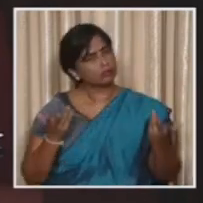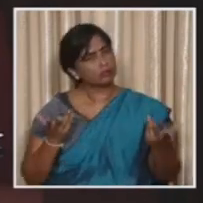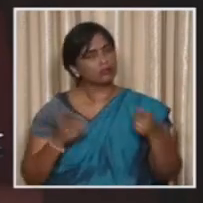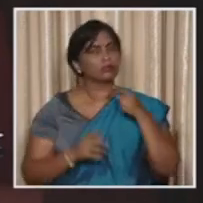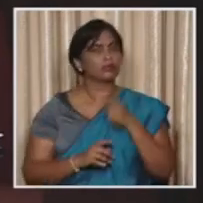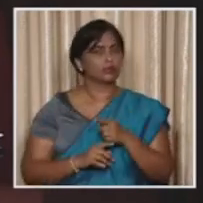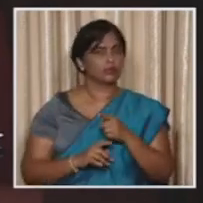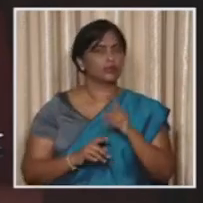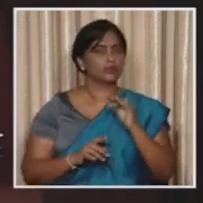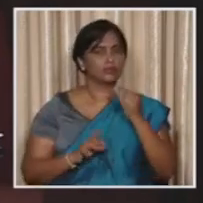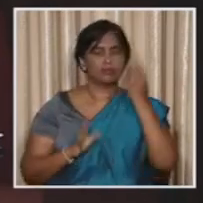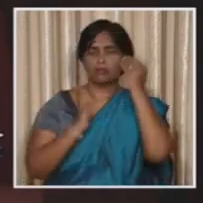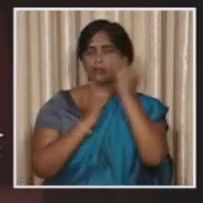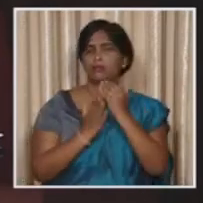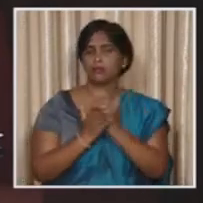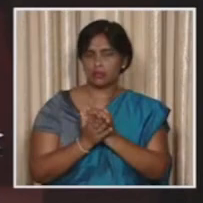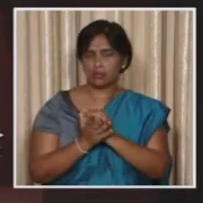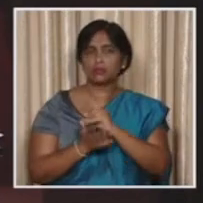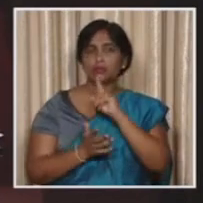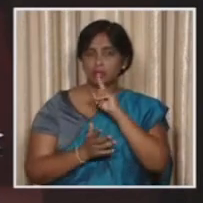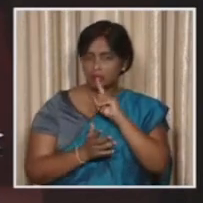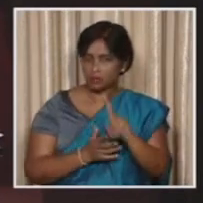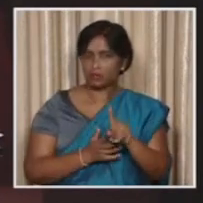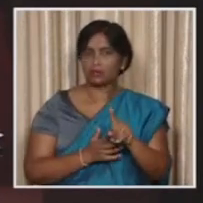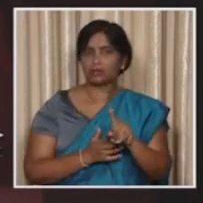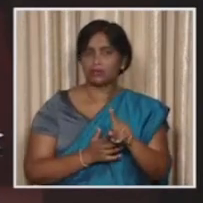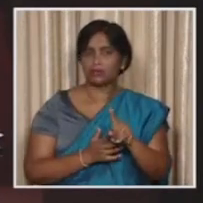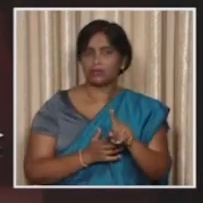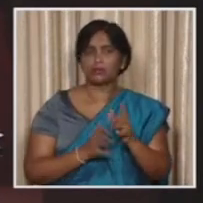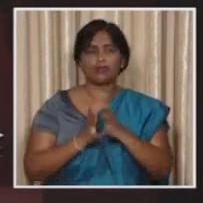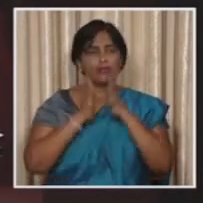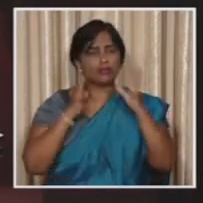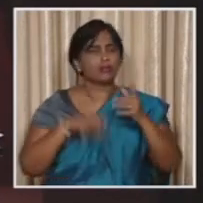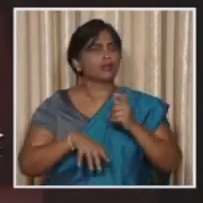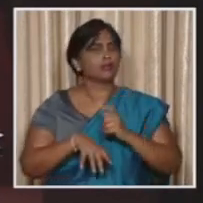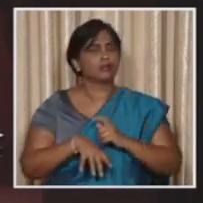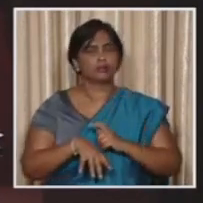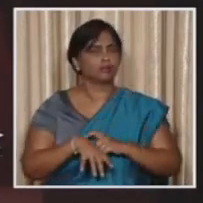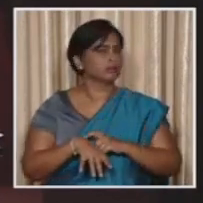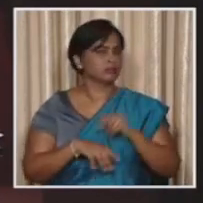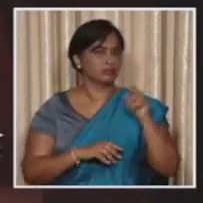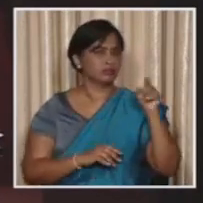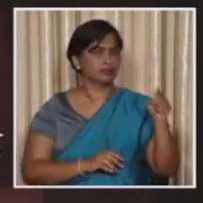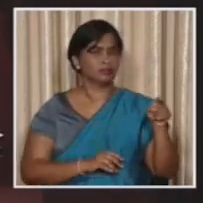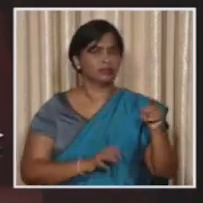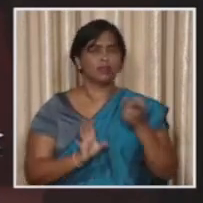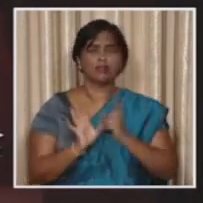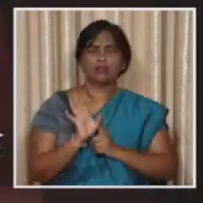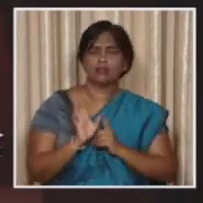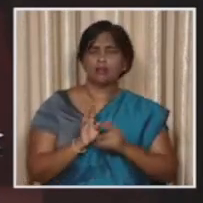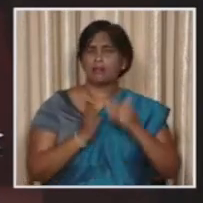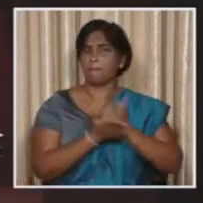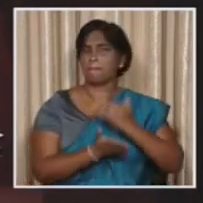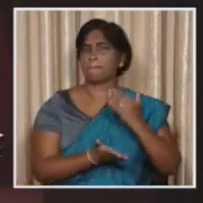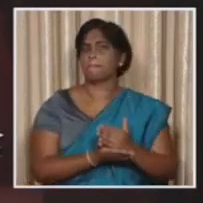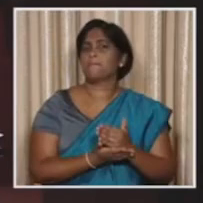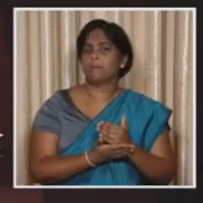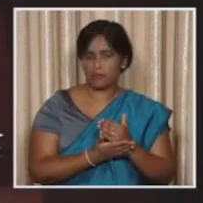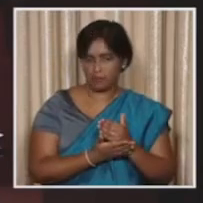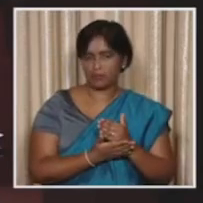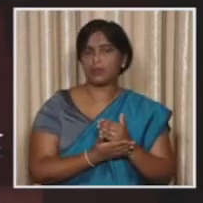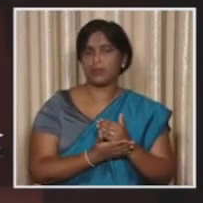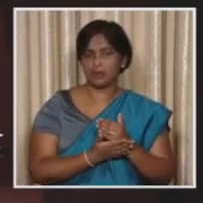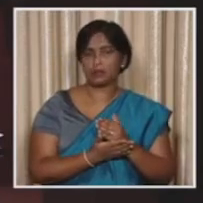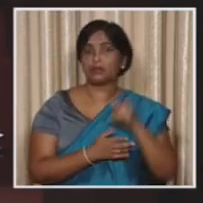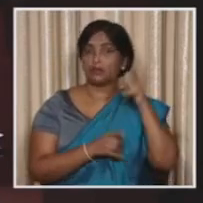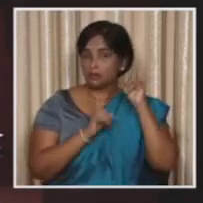එතුමා යම් කිසි කරුණු කාරණා ඉදිරිපත් කිරීමකදී බොහෝ අවස්ථාවලදී එතුමාට හැම අතකින්ම බාධා එනවා.